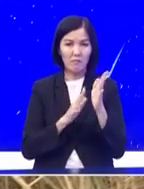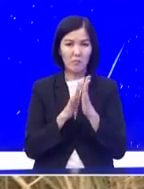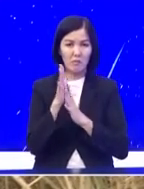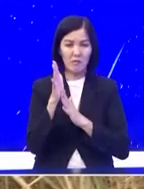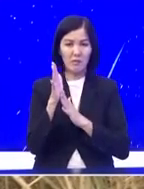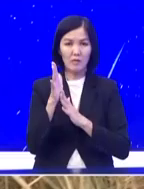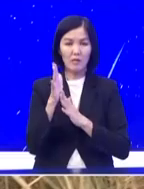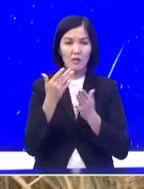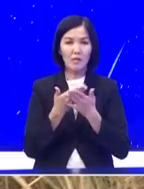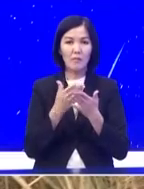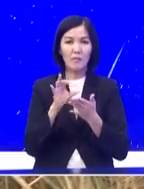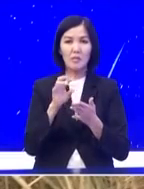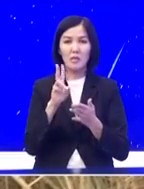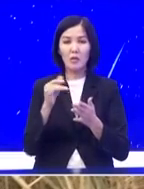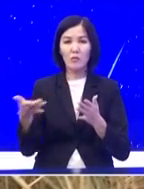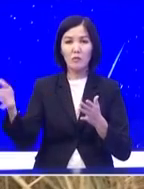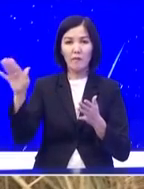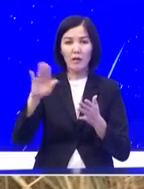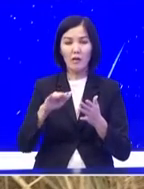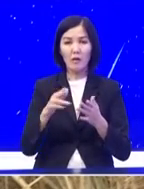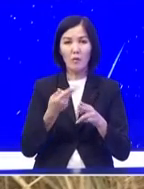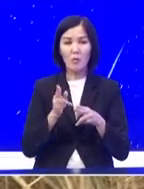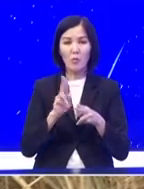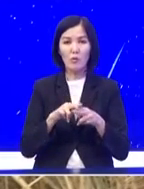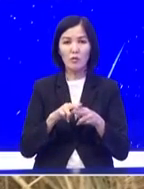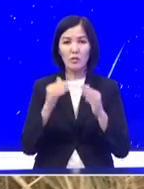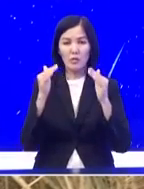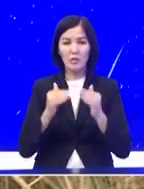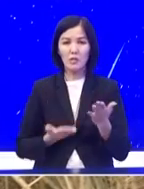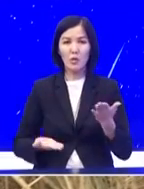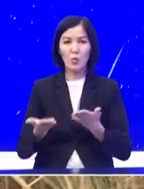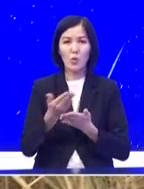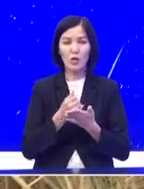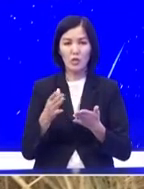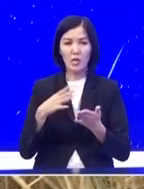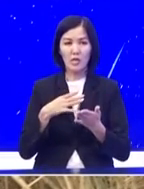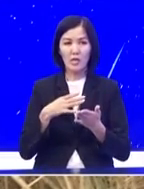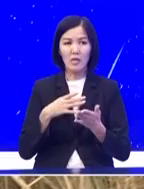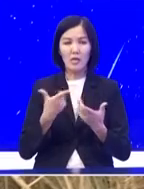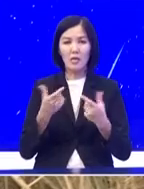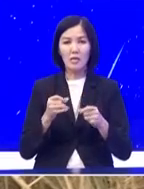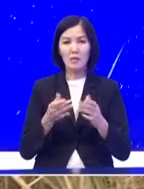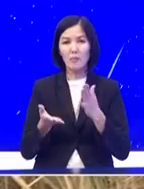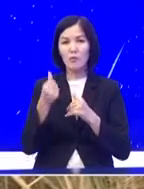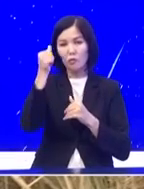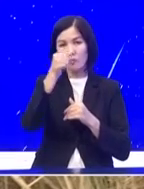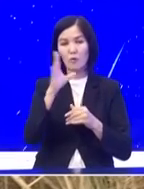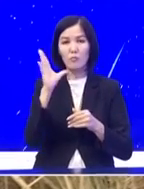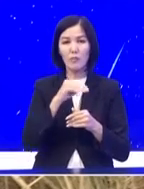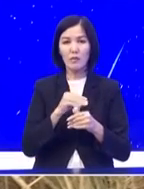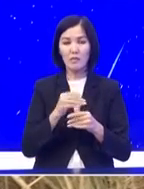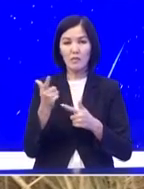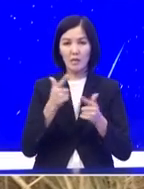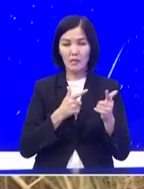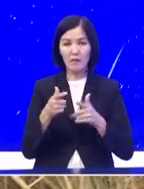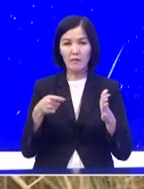Там, где были сенокосы в горах, очень низкоурожайные. Те места, где мы в прошлом году могли косить и заготавливать